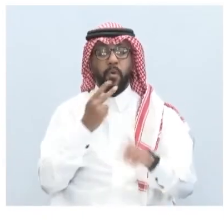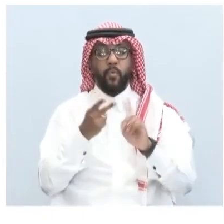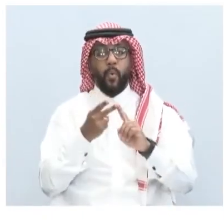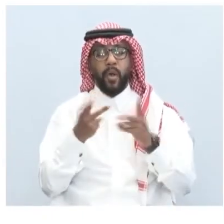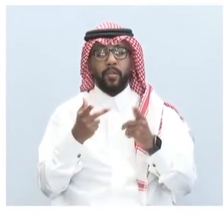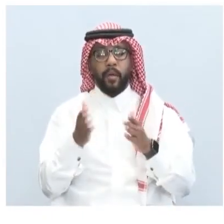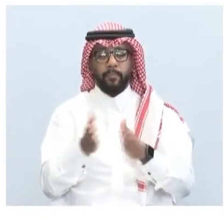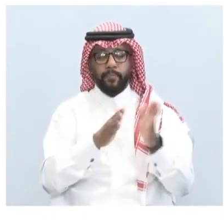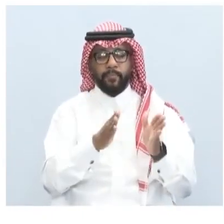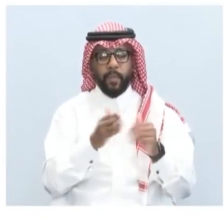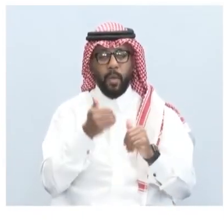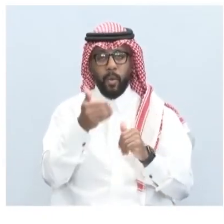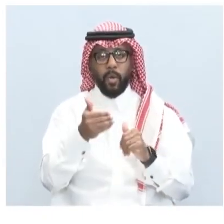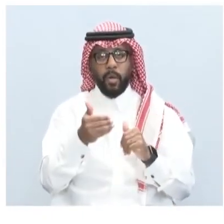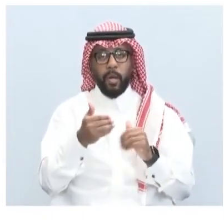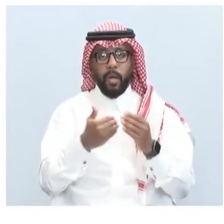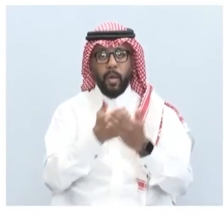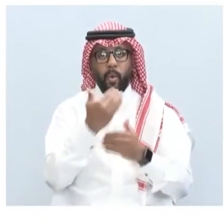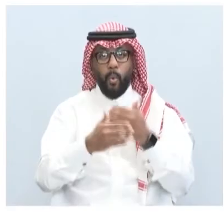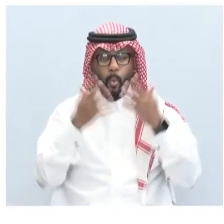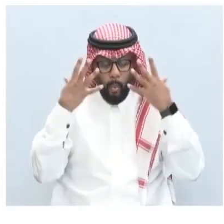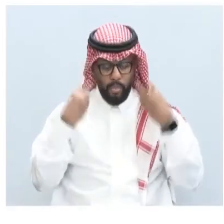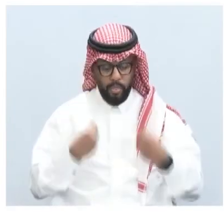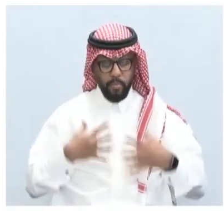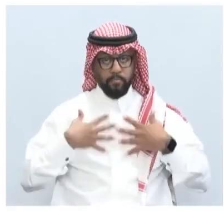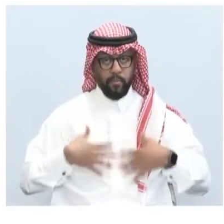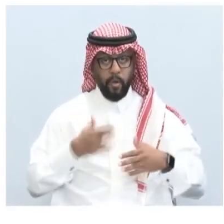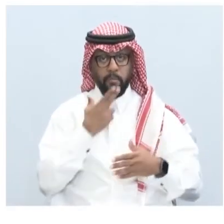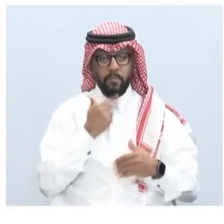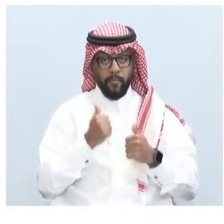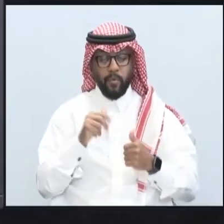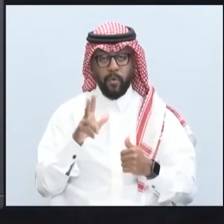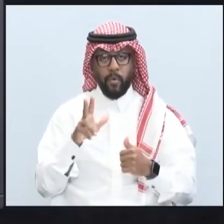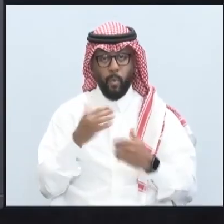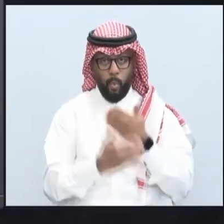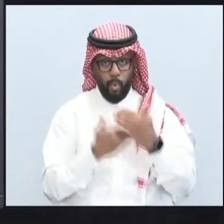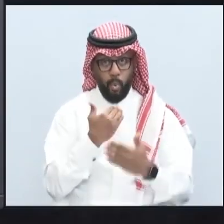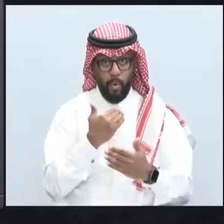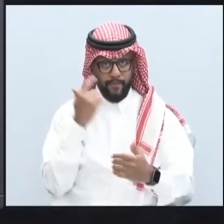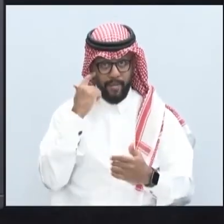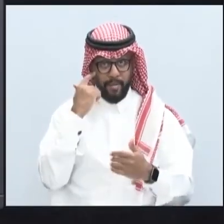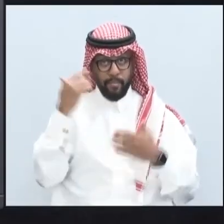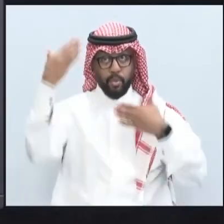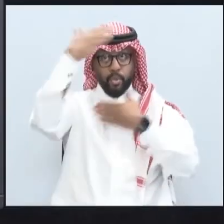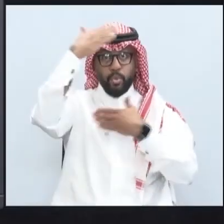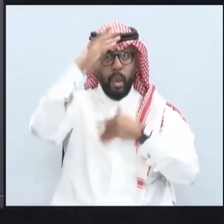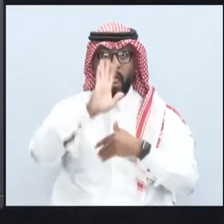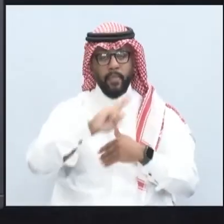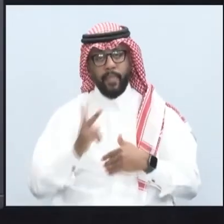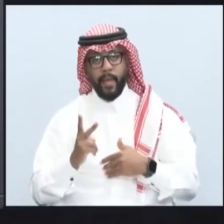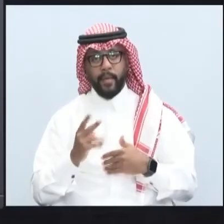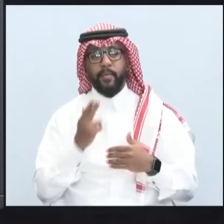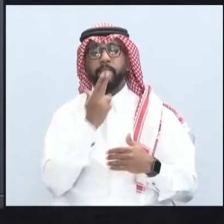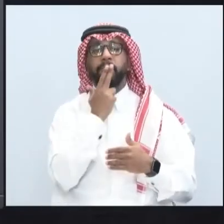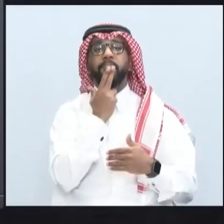ان يكون المسح في الوضوء وليس في الغسل ان يكون المسح في